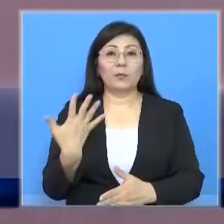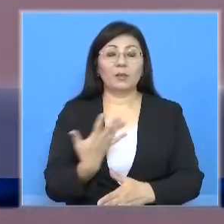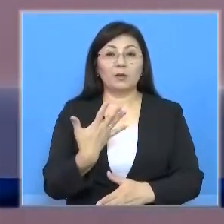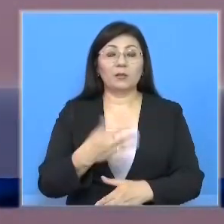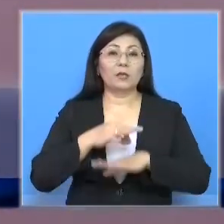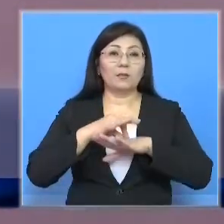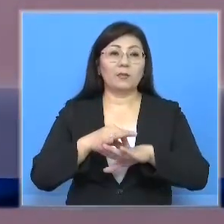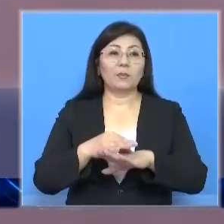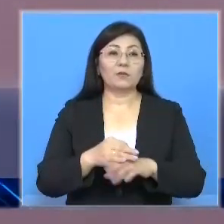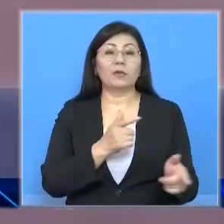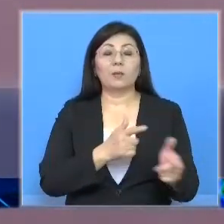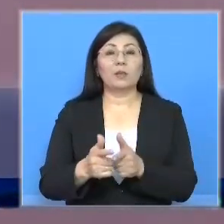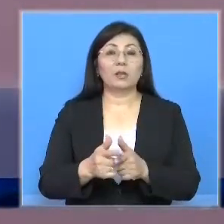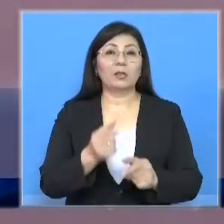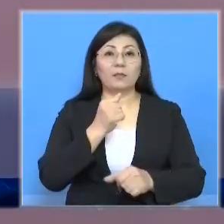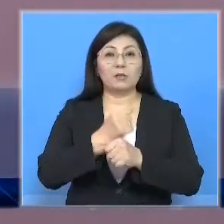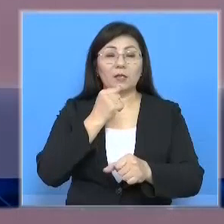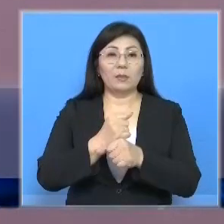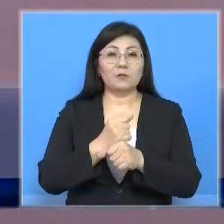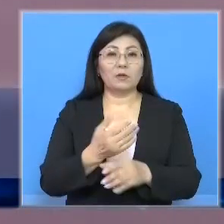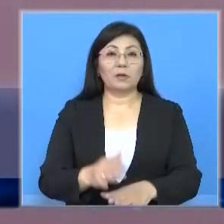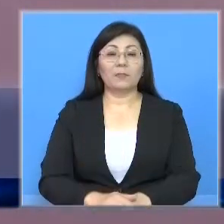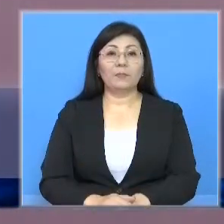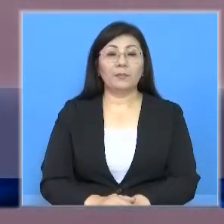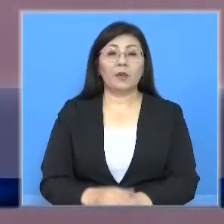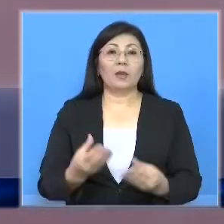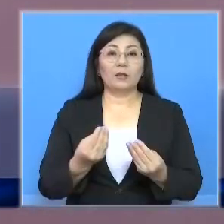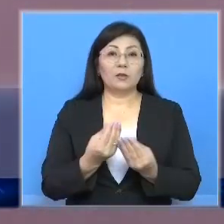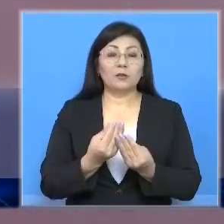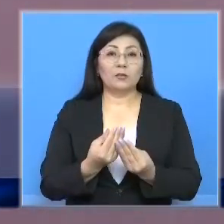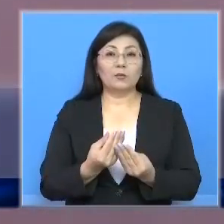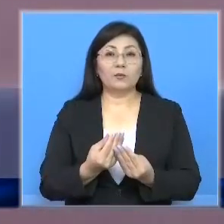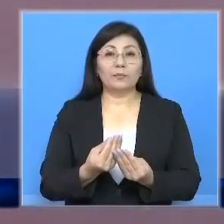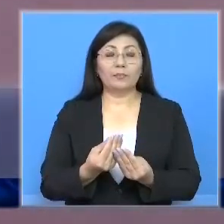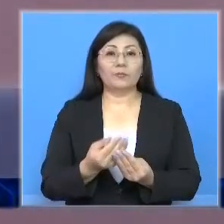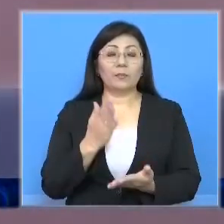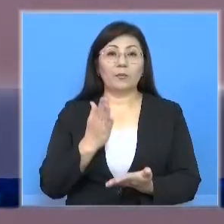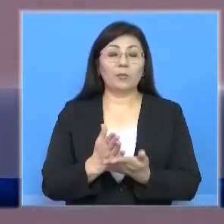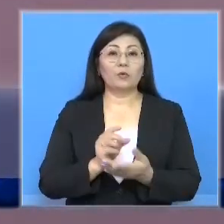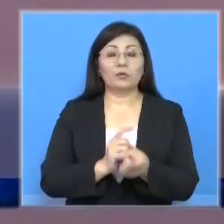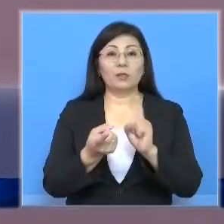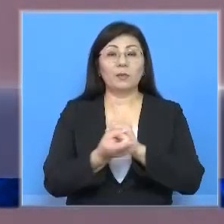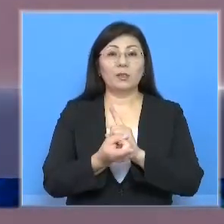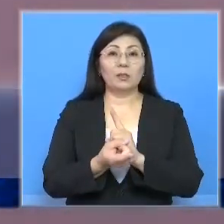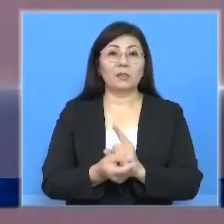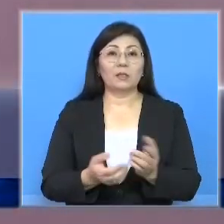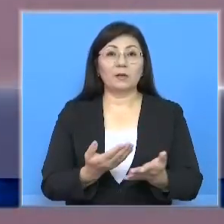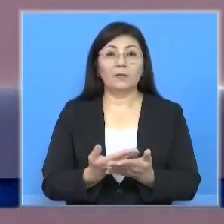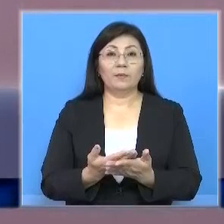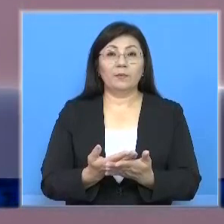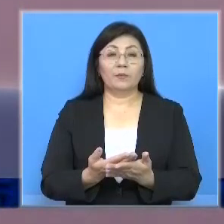ведутся подготовительные работы. Изношенные участки тепловой сети будут заменены на